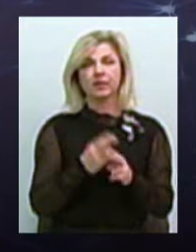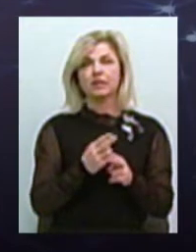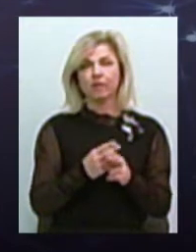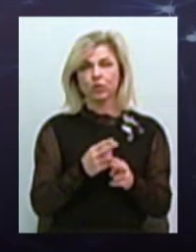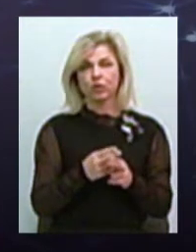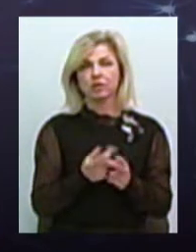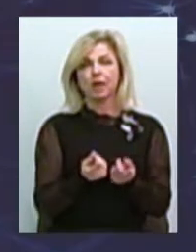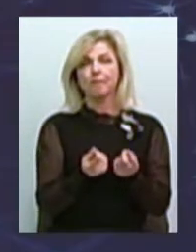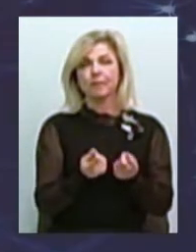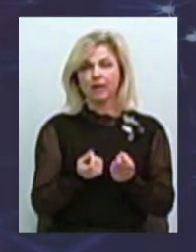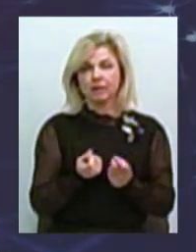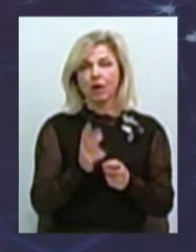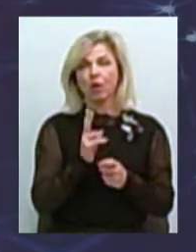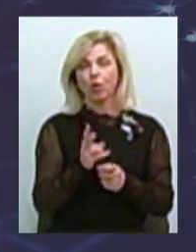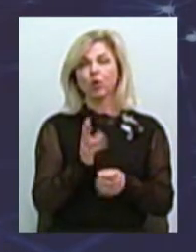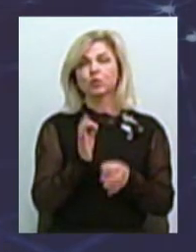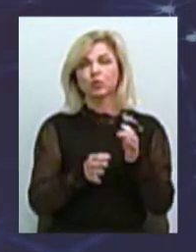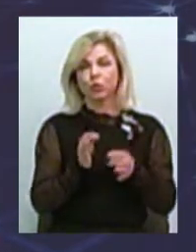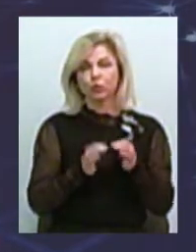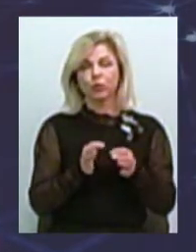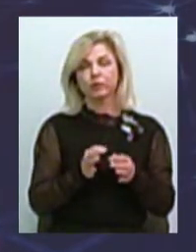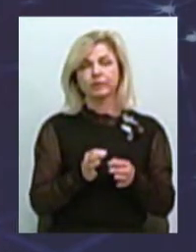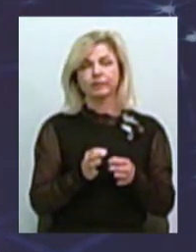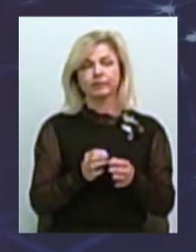заважають притягненню до суду саме